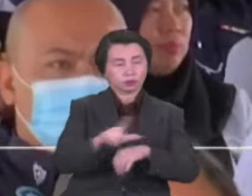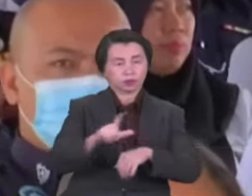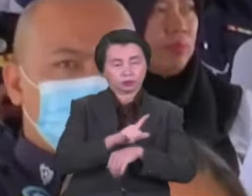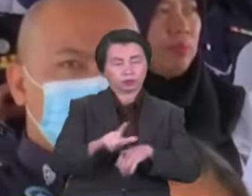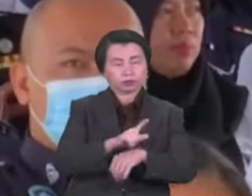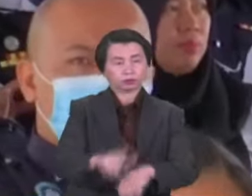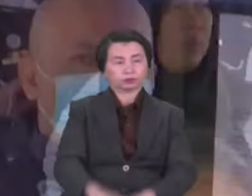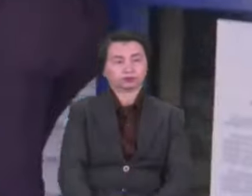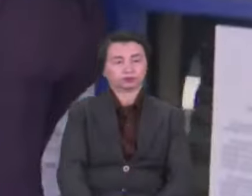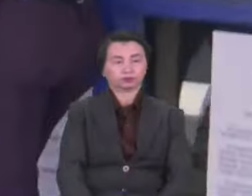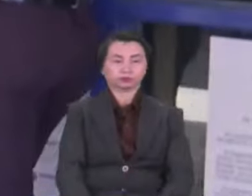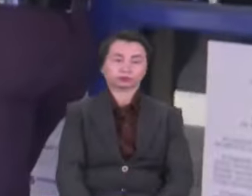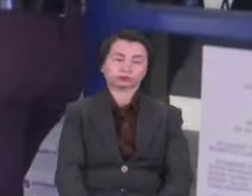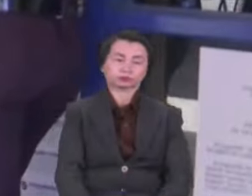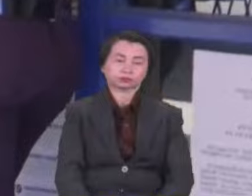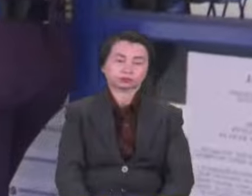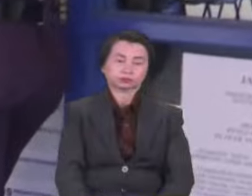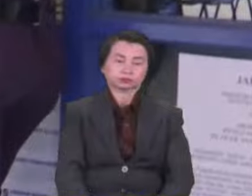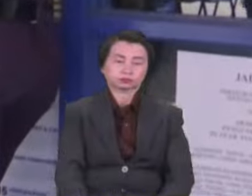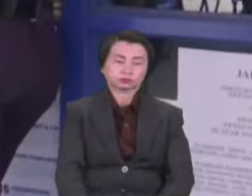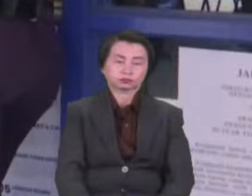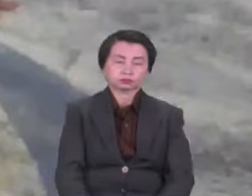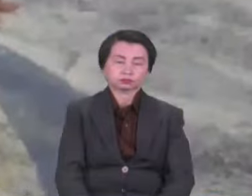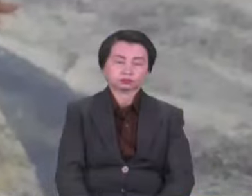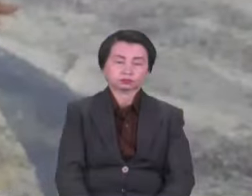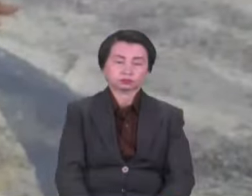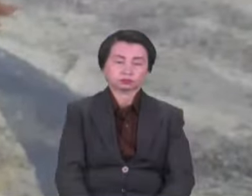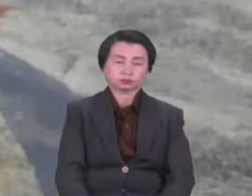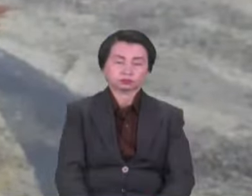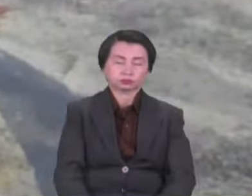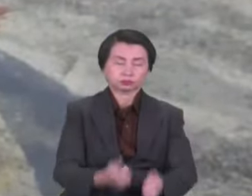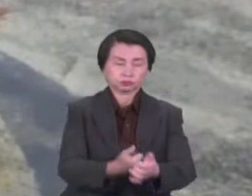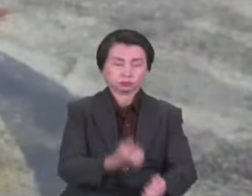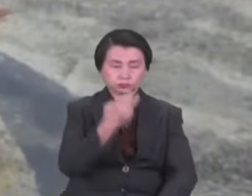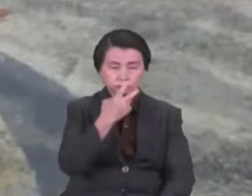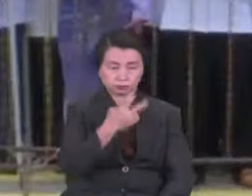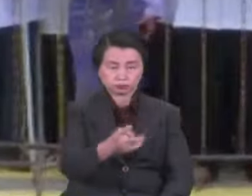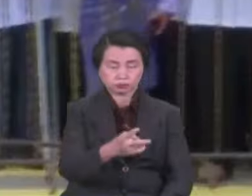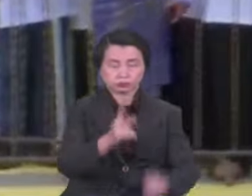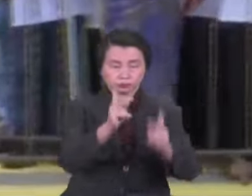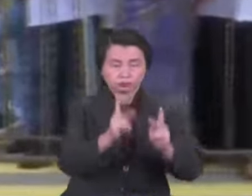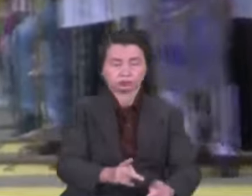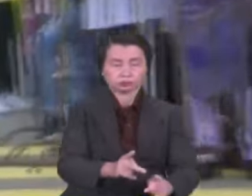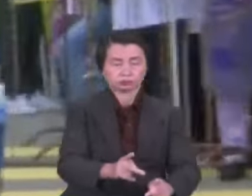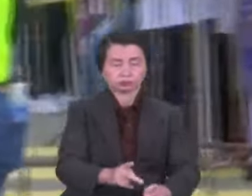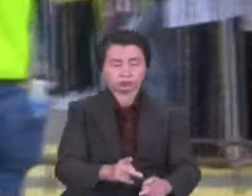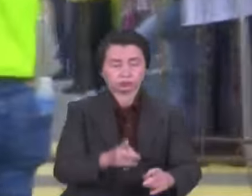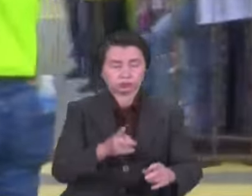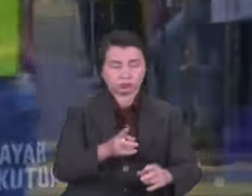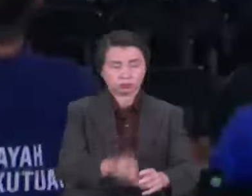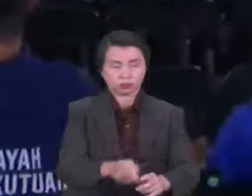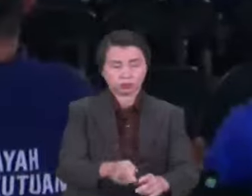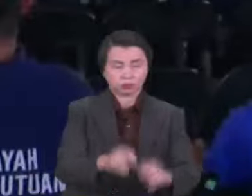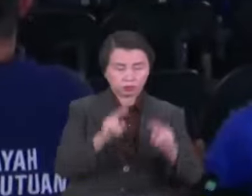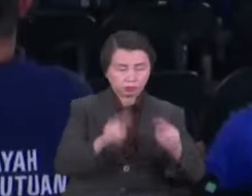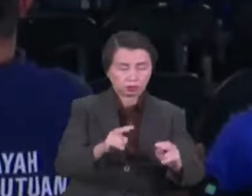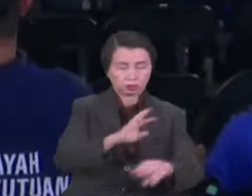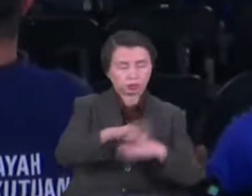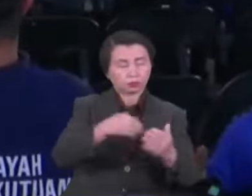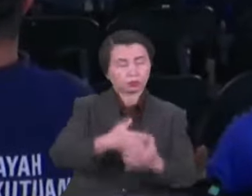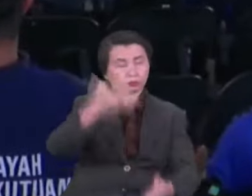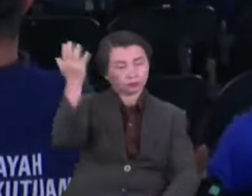Berdasarkan pemantauan pasukan Cantas yang ditubuhkan oleh pihak PDRM yang memantau ke semua